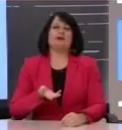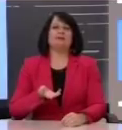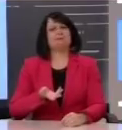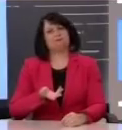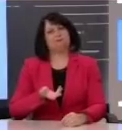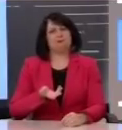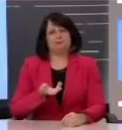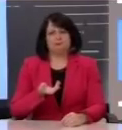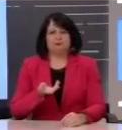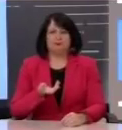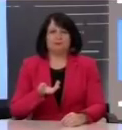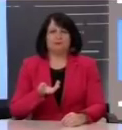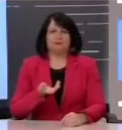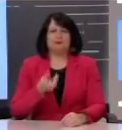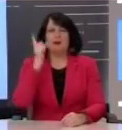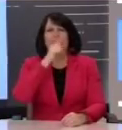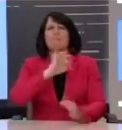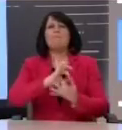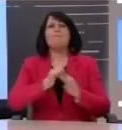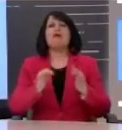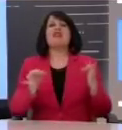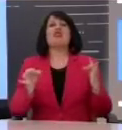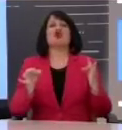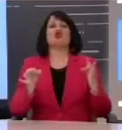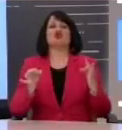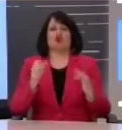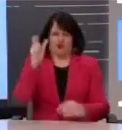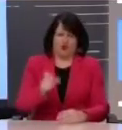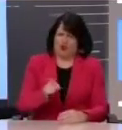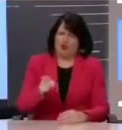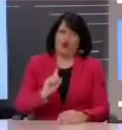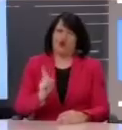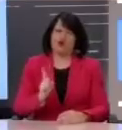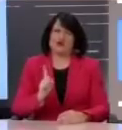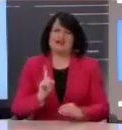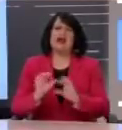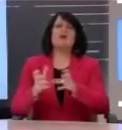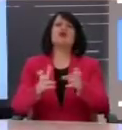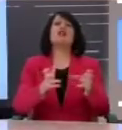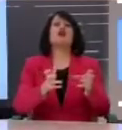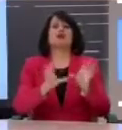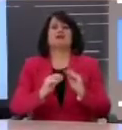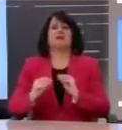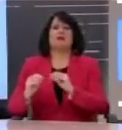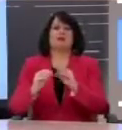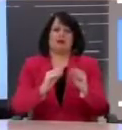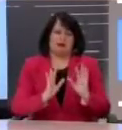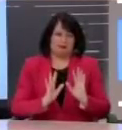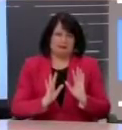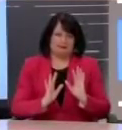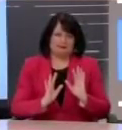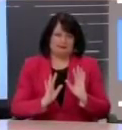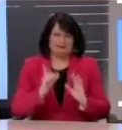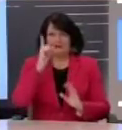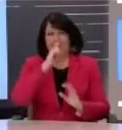ότι στήθηκε ένας μύθος, όχι από εσάς, από τη μερίδα των μέσων ενημέρωσης, στήθηκε